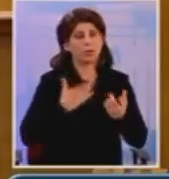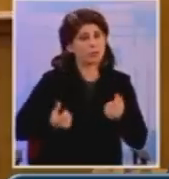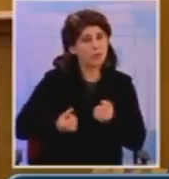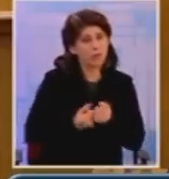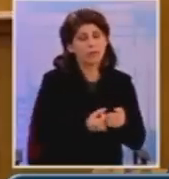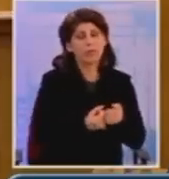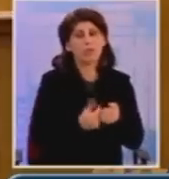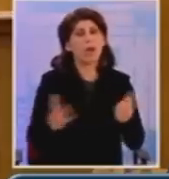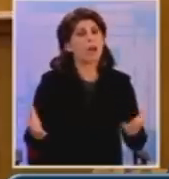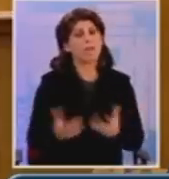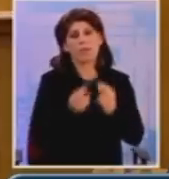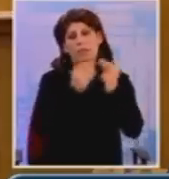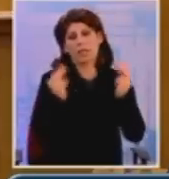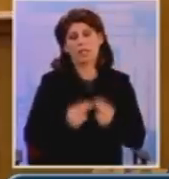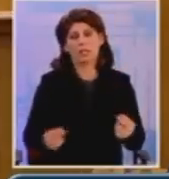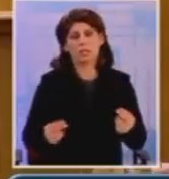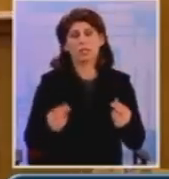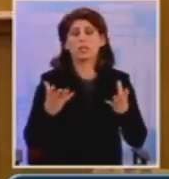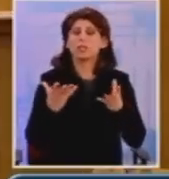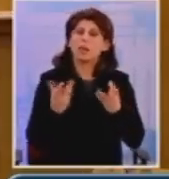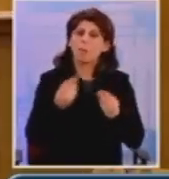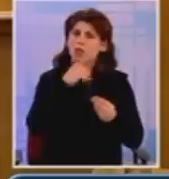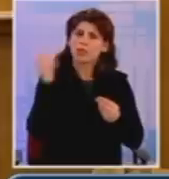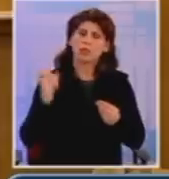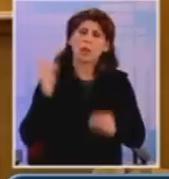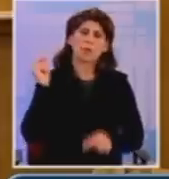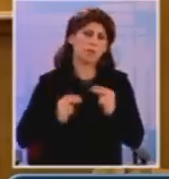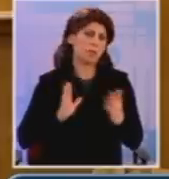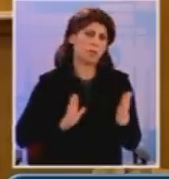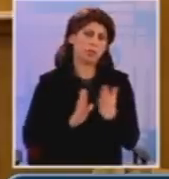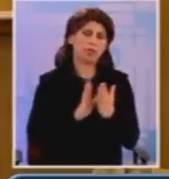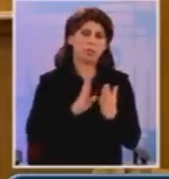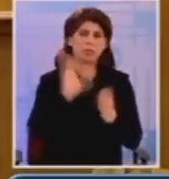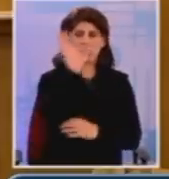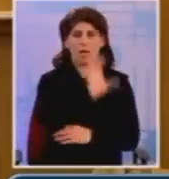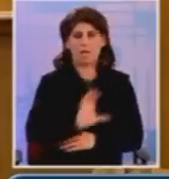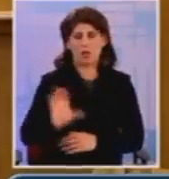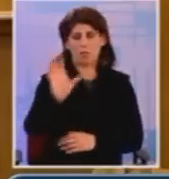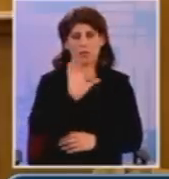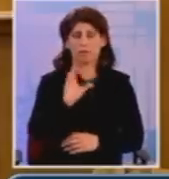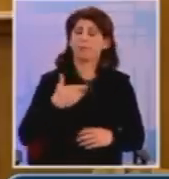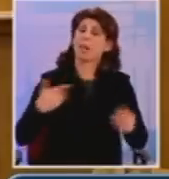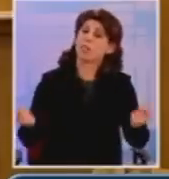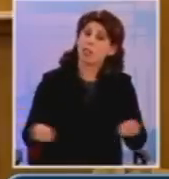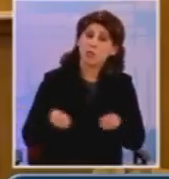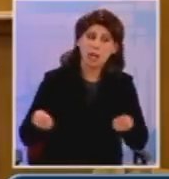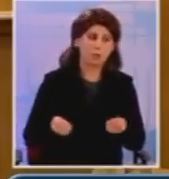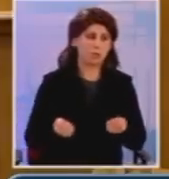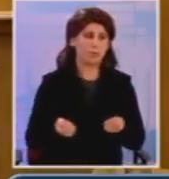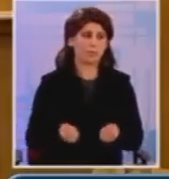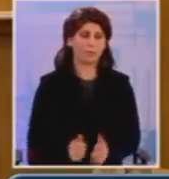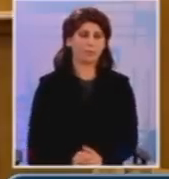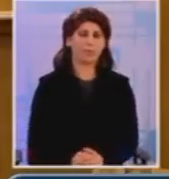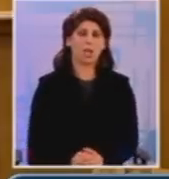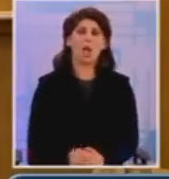βρεθεί λύση στα πολύπλοκα προβλήματα που αντιμετωπίζει η Ευρώπη. Θα εργαστεί